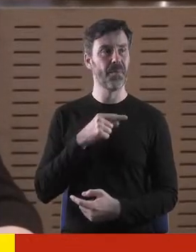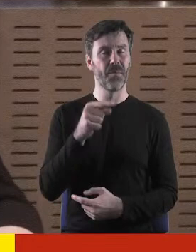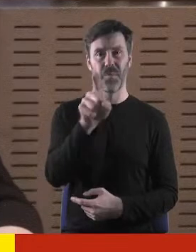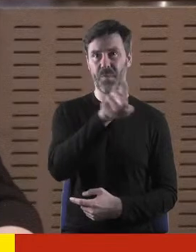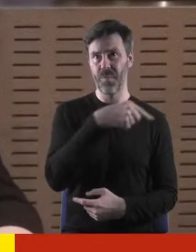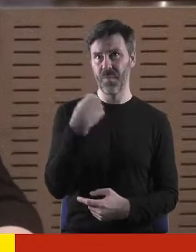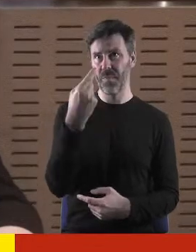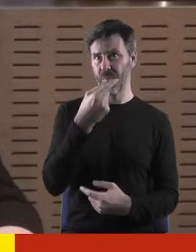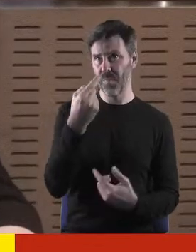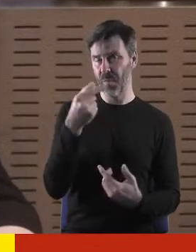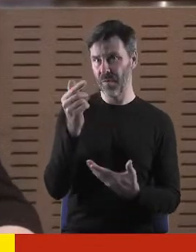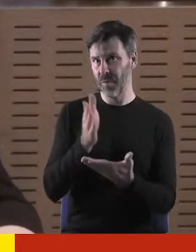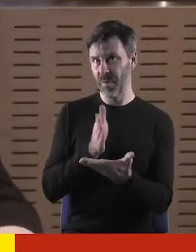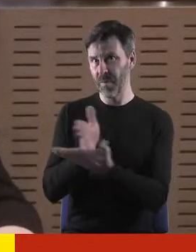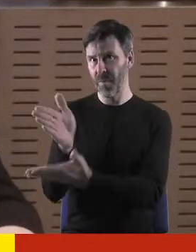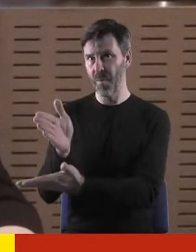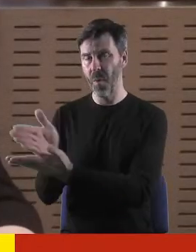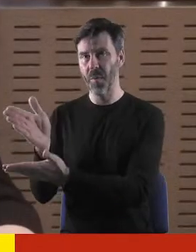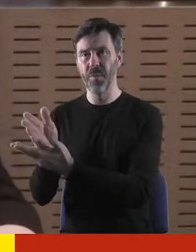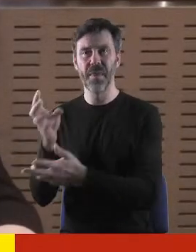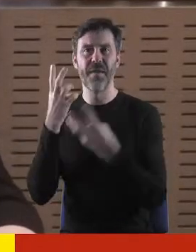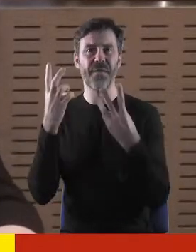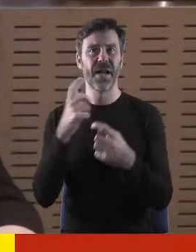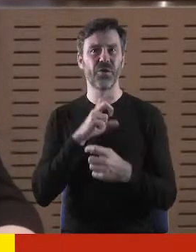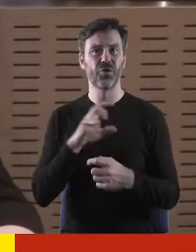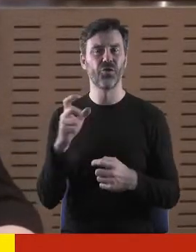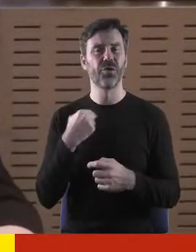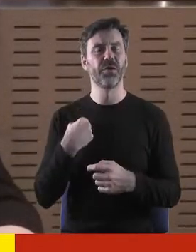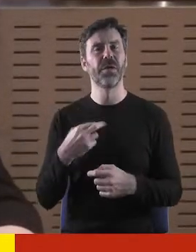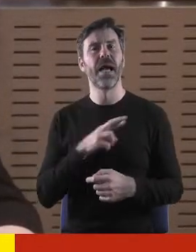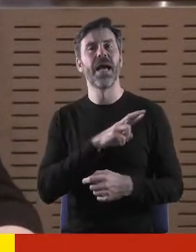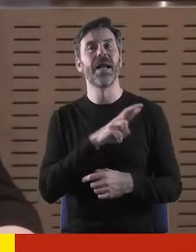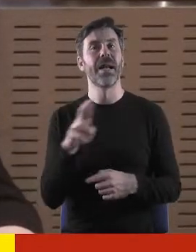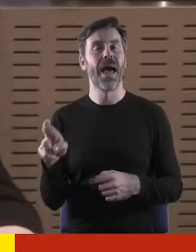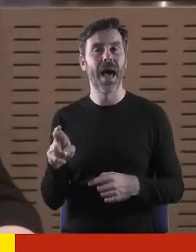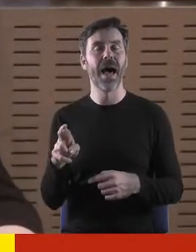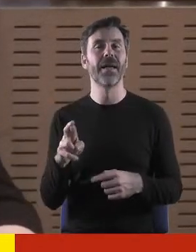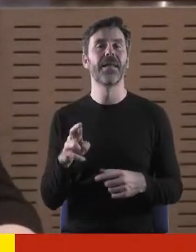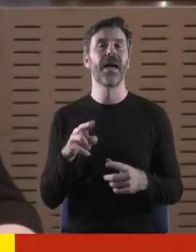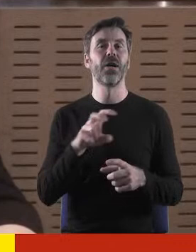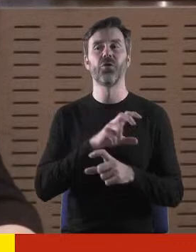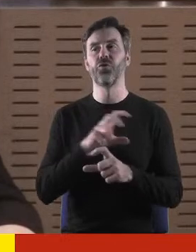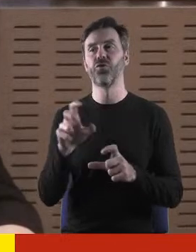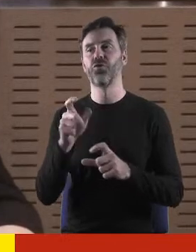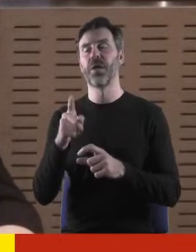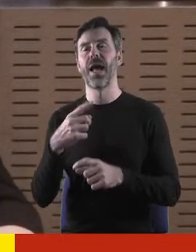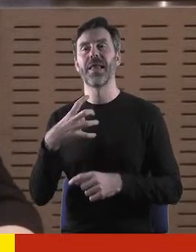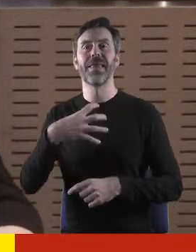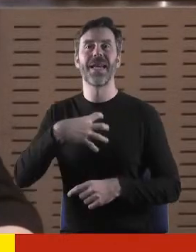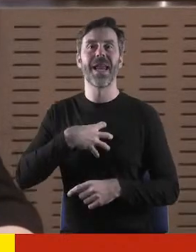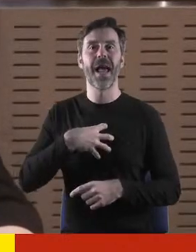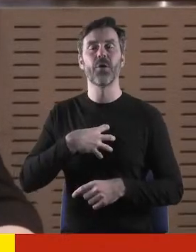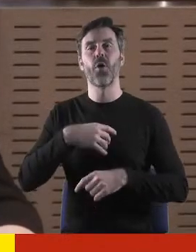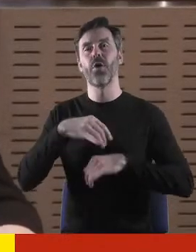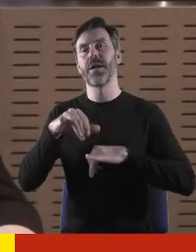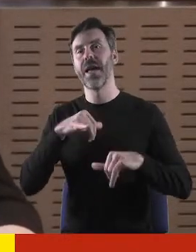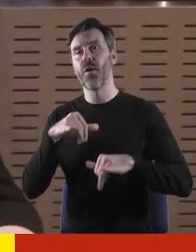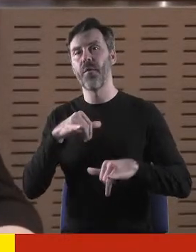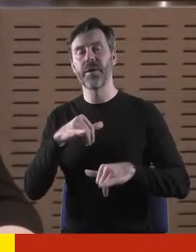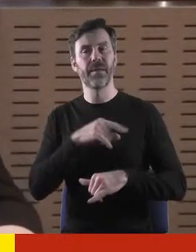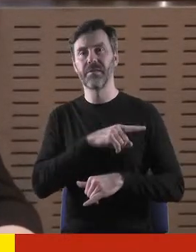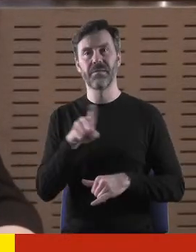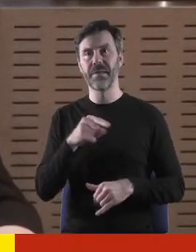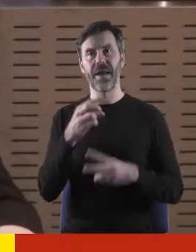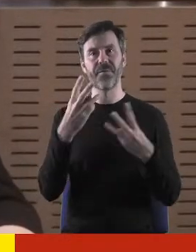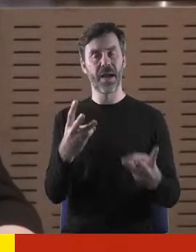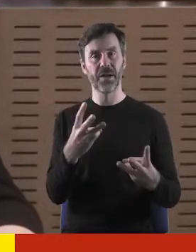od tego, czy wykonujemy mandat społeczny, czy jesteśmy radnymi, czy jesteśmy kierownikami instytucji, które się zajmują tą tematyką,